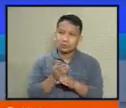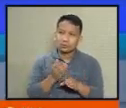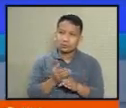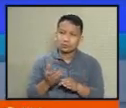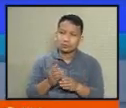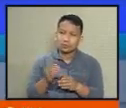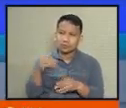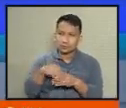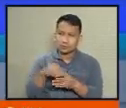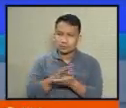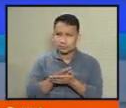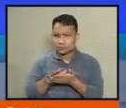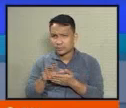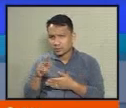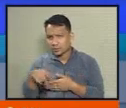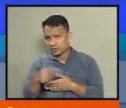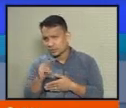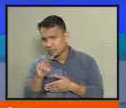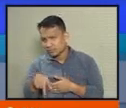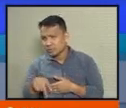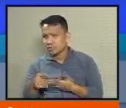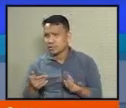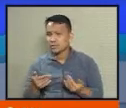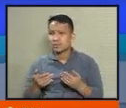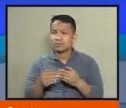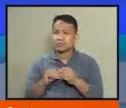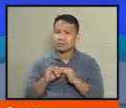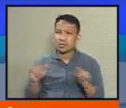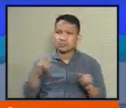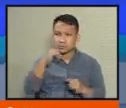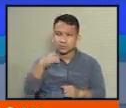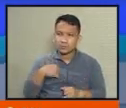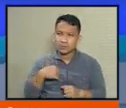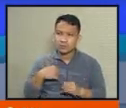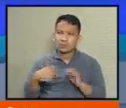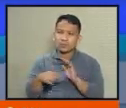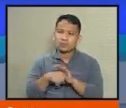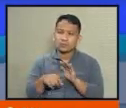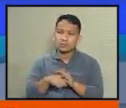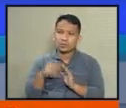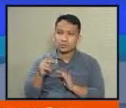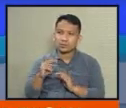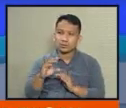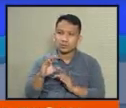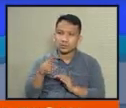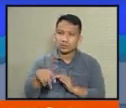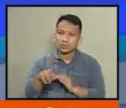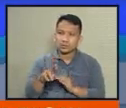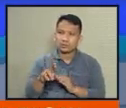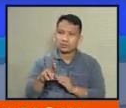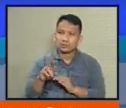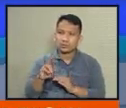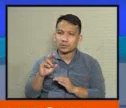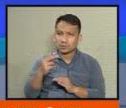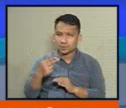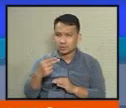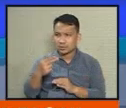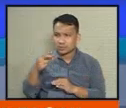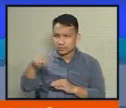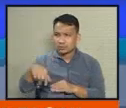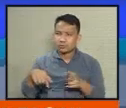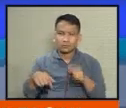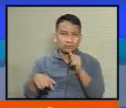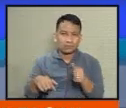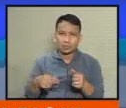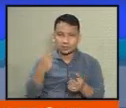ng internal cleansing efforts ng PNP. Kasabay niyan, simula kahapon, pinagbabawal na ang pagpasok sa NCRPO headquarters ng